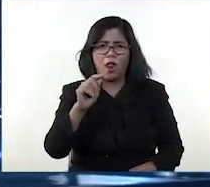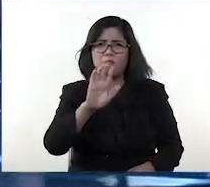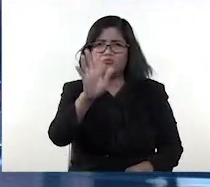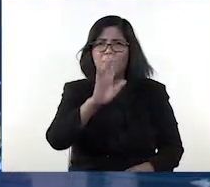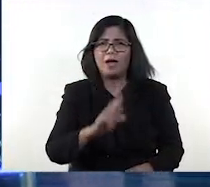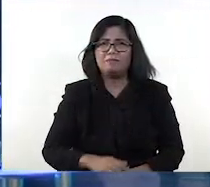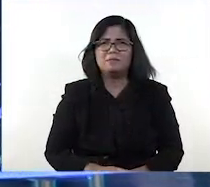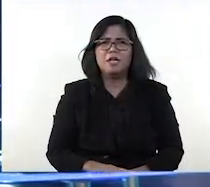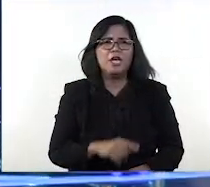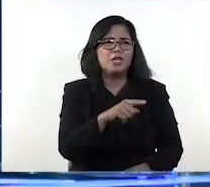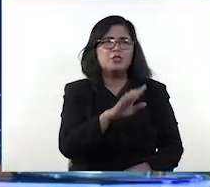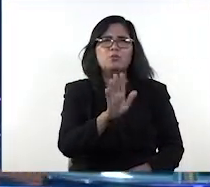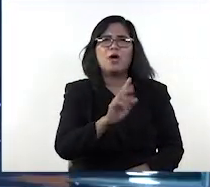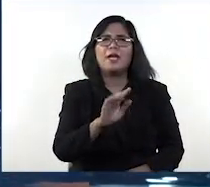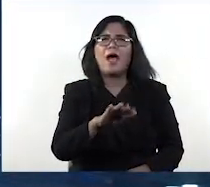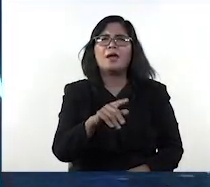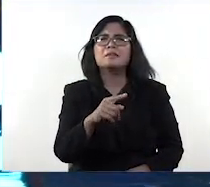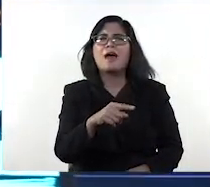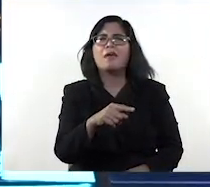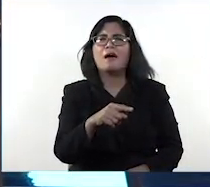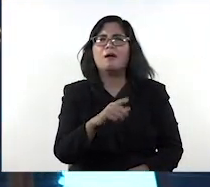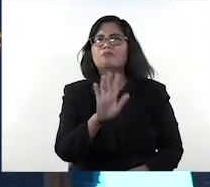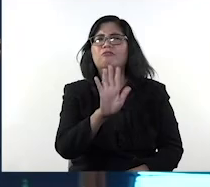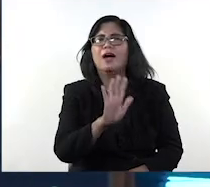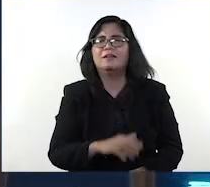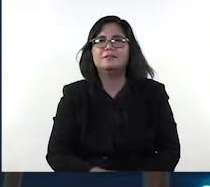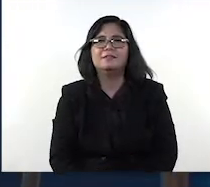a&g dari setidaknya mengingatkan buat sekarang